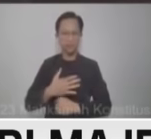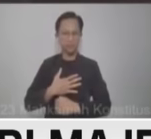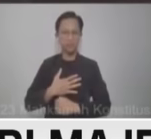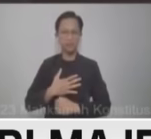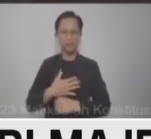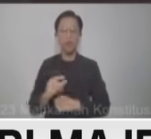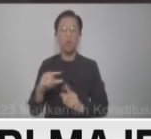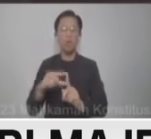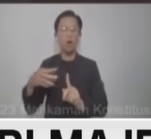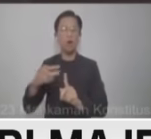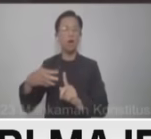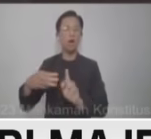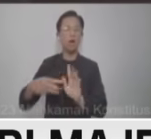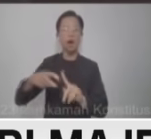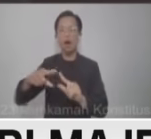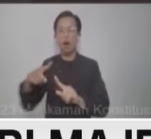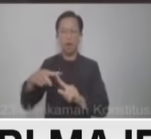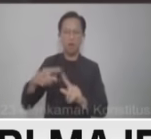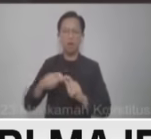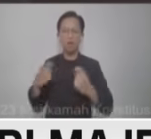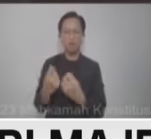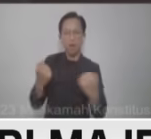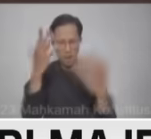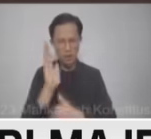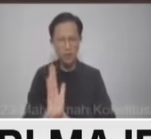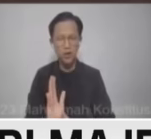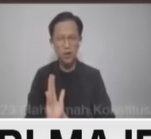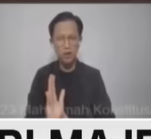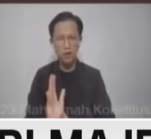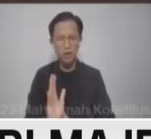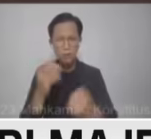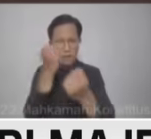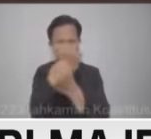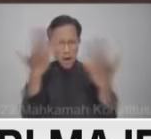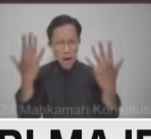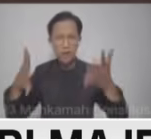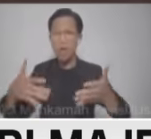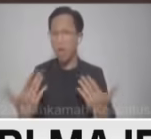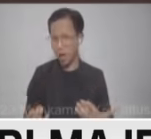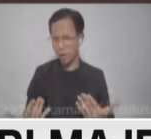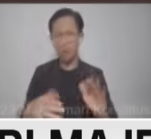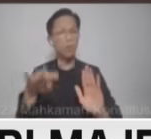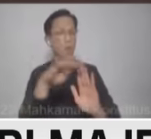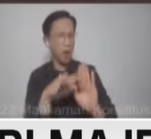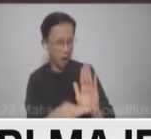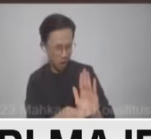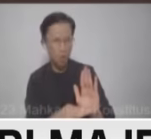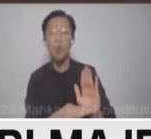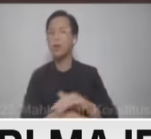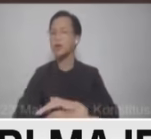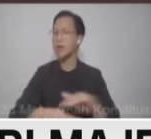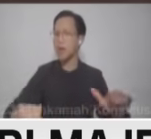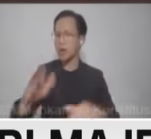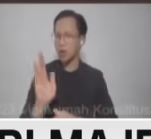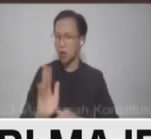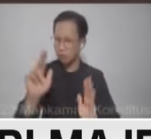ya Ee pengajuan dari DPR nah sisanya ya hakim-hakim lain begitu Siapa tahu hakimnya nanti perempuan kan bisa jadi yang